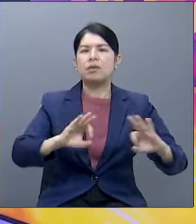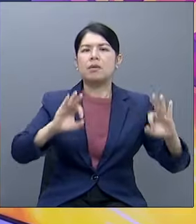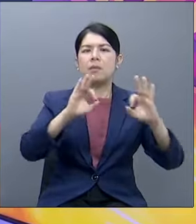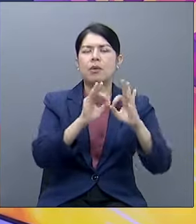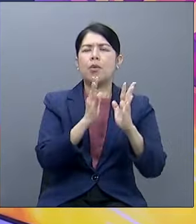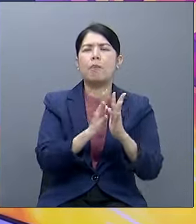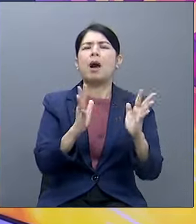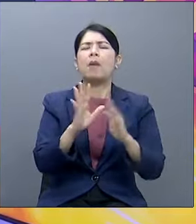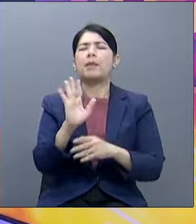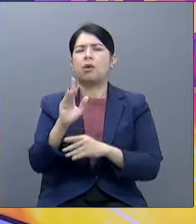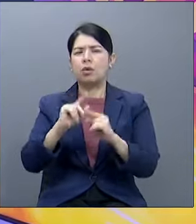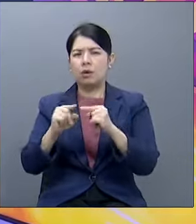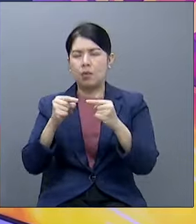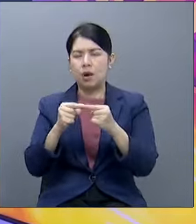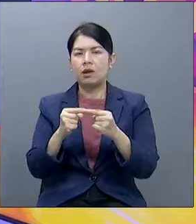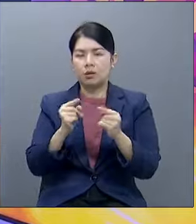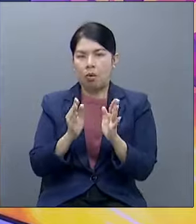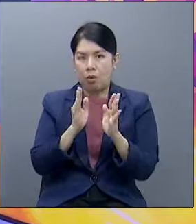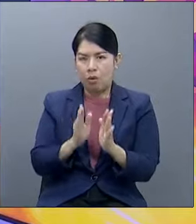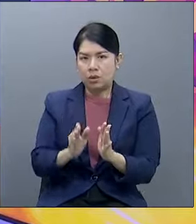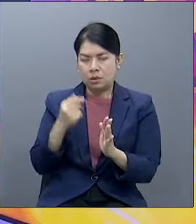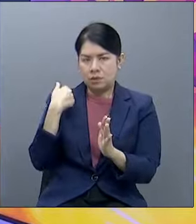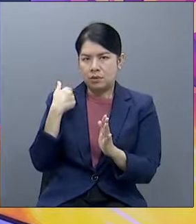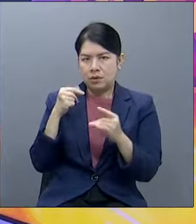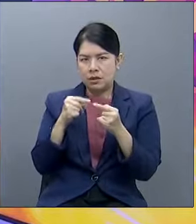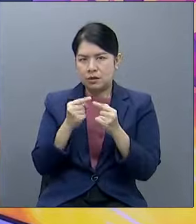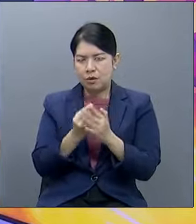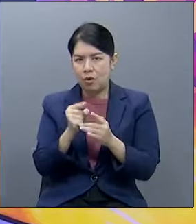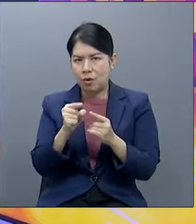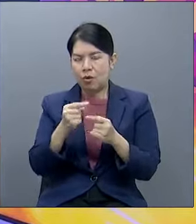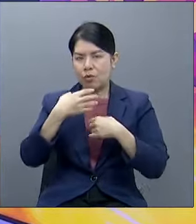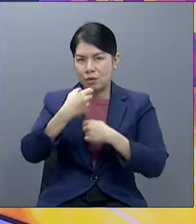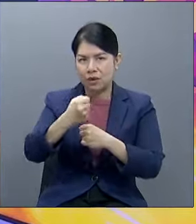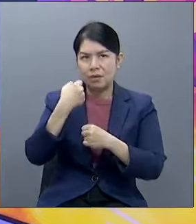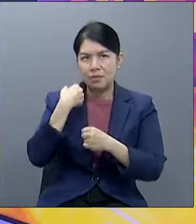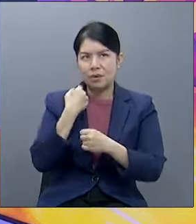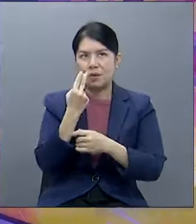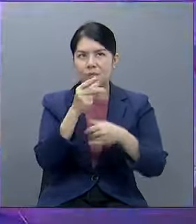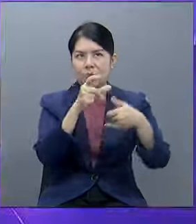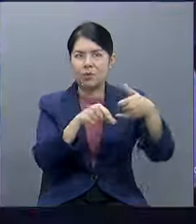ก็รู้สึกว่าน้องก็เป็นบุคคลหนึ่งที่มีคุณภาพมากๆอะไร